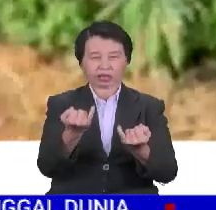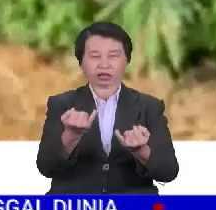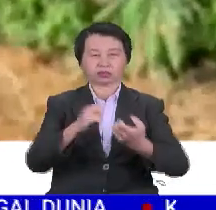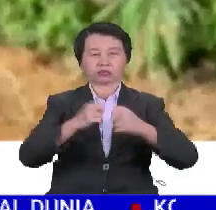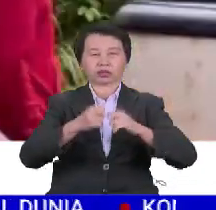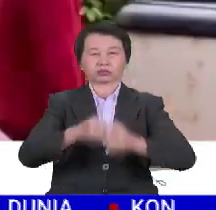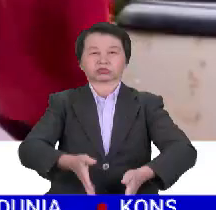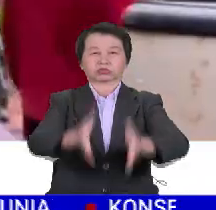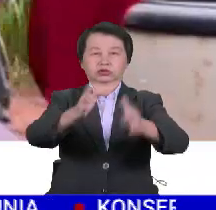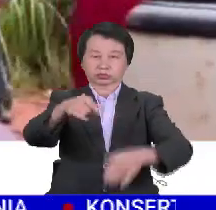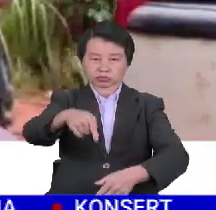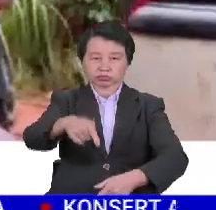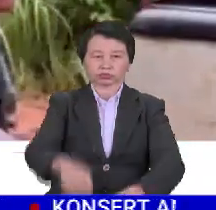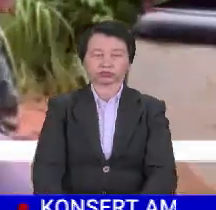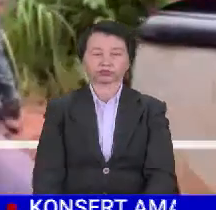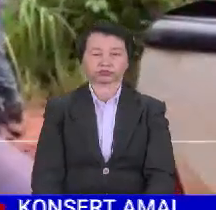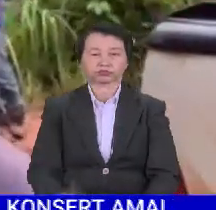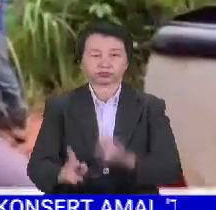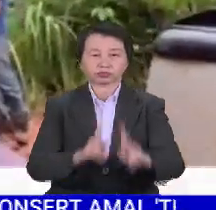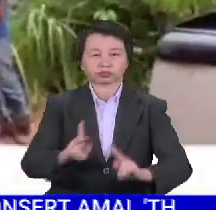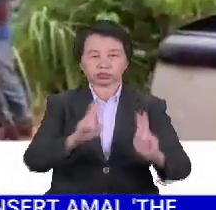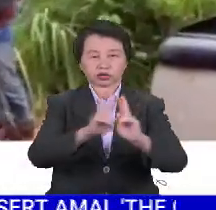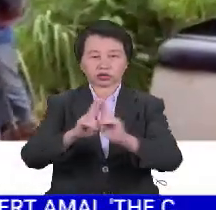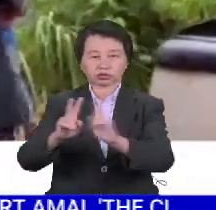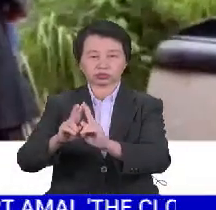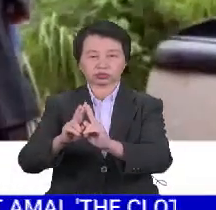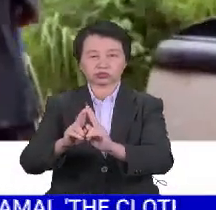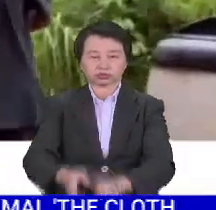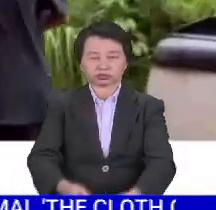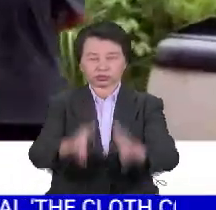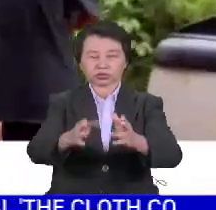bermasalah jalan kami. Kita orang kampung pun kira so kena sungguh lah jalan.